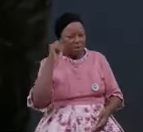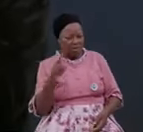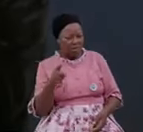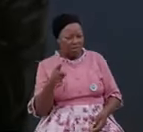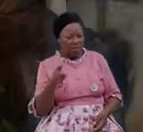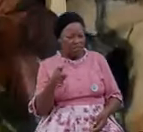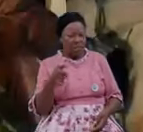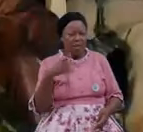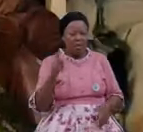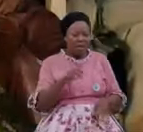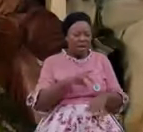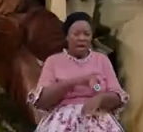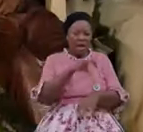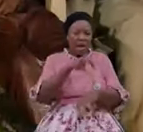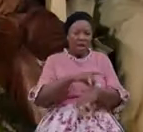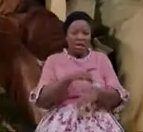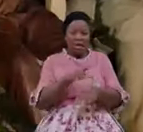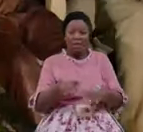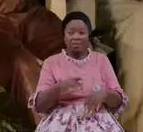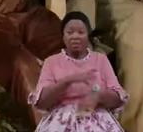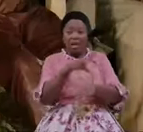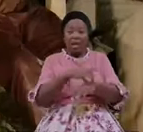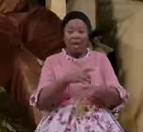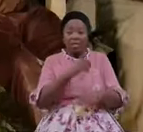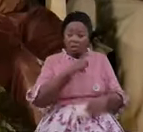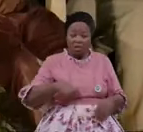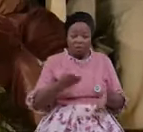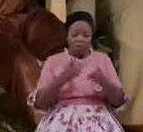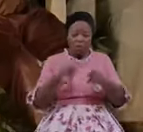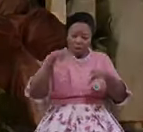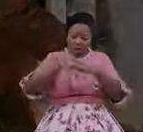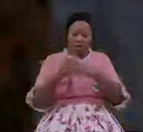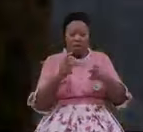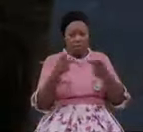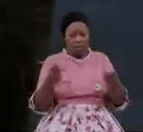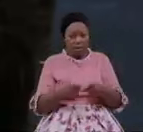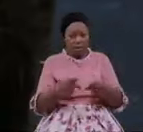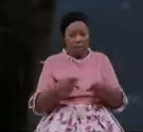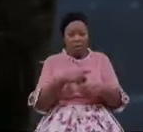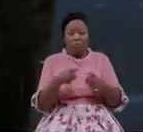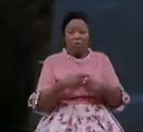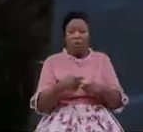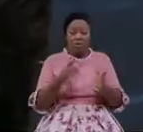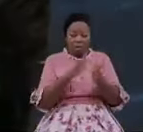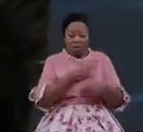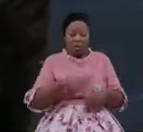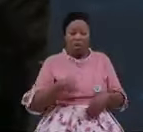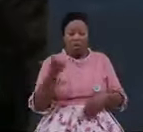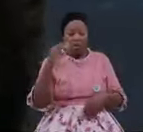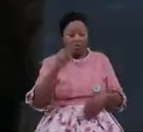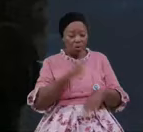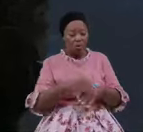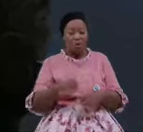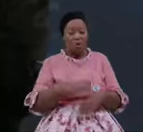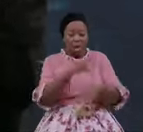comprenez le seigneur de la terre s'il veulent entrer quelque part lorsqu était sur Terre avant la